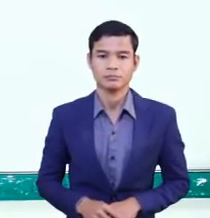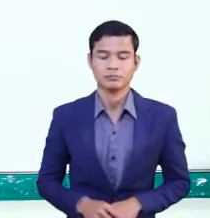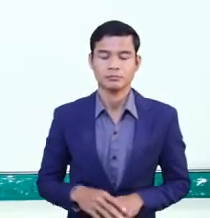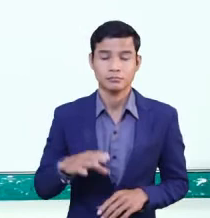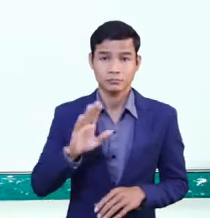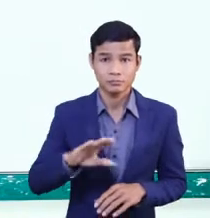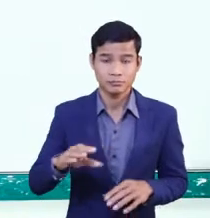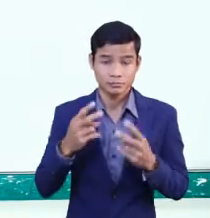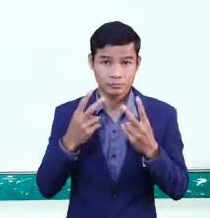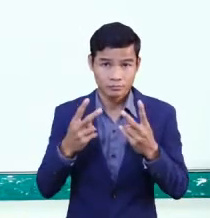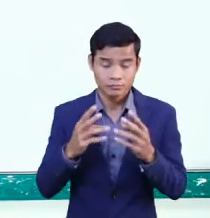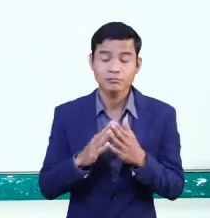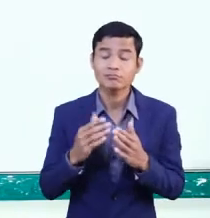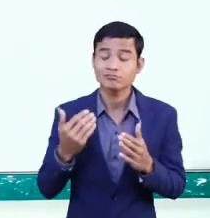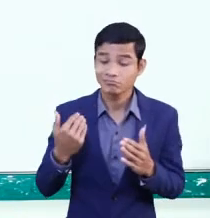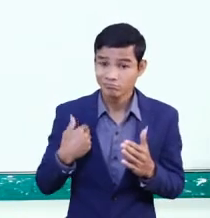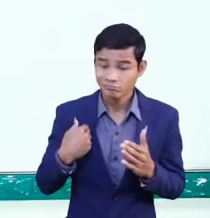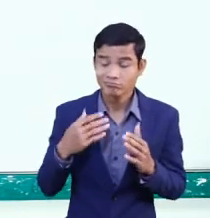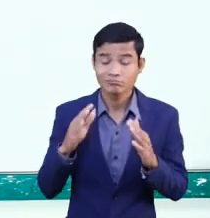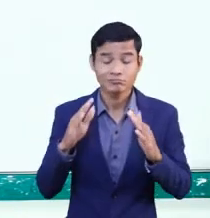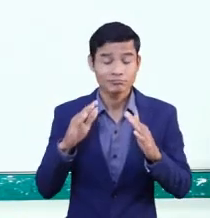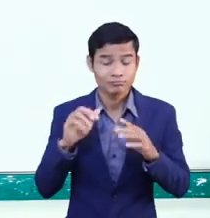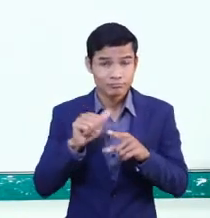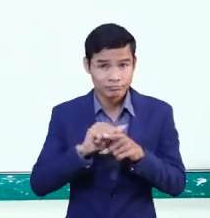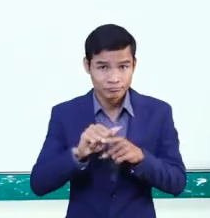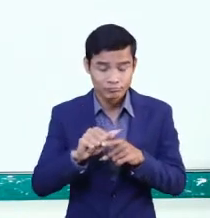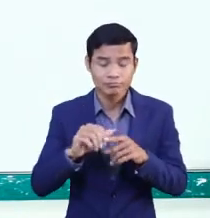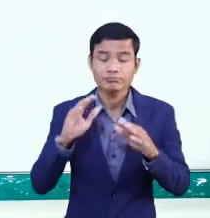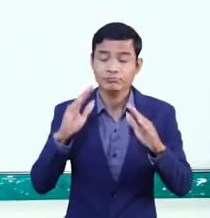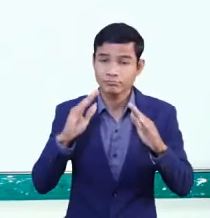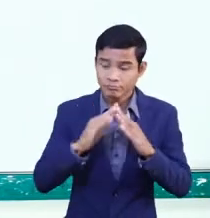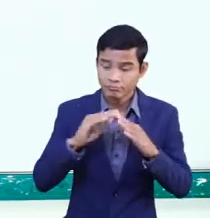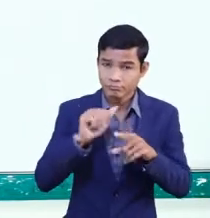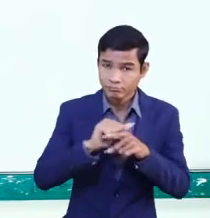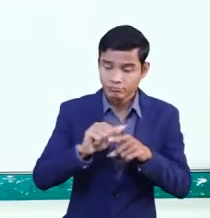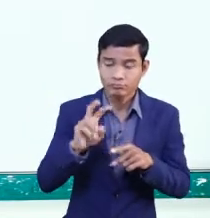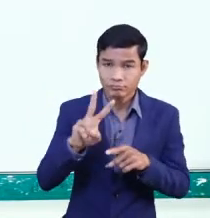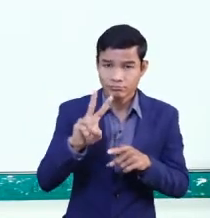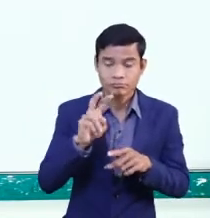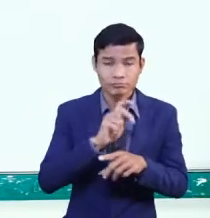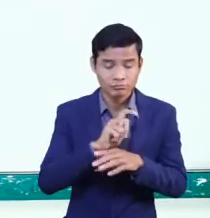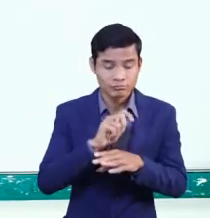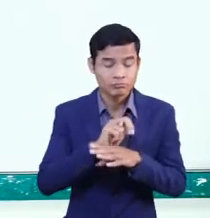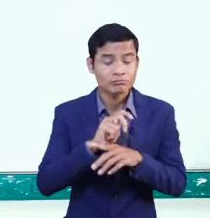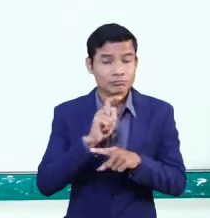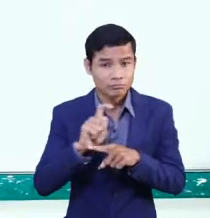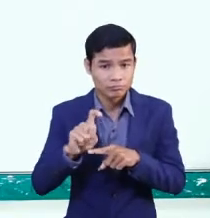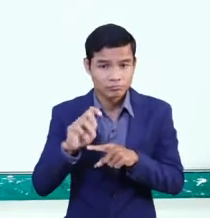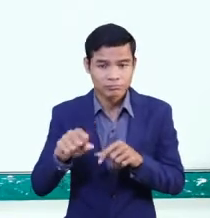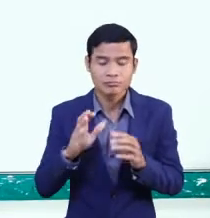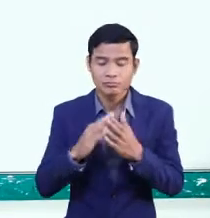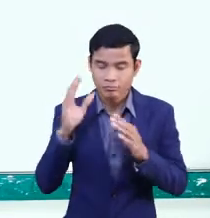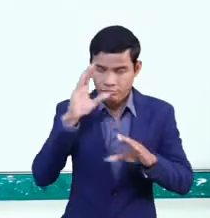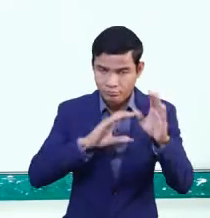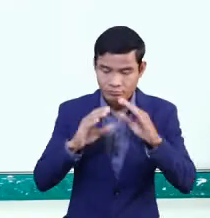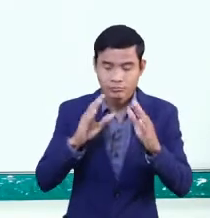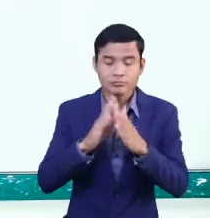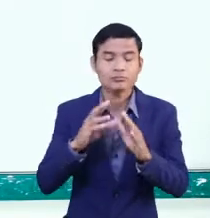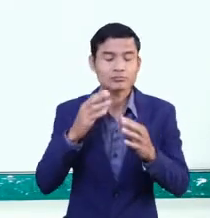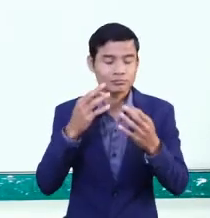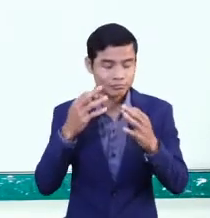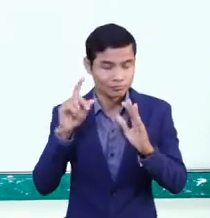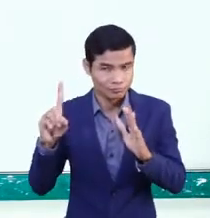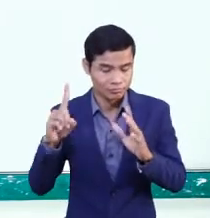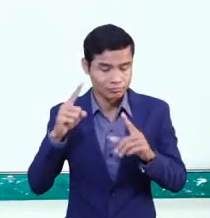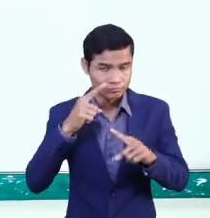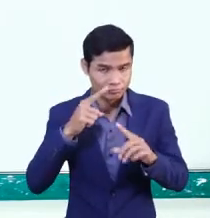gặp ta con chà lùm hạt cái kẹp tiếp này cứ miến chà chùm nó bị tông nè chà cho rộp họ đọa thằng kháu mà bán tầm trời nhưng chẳng này cổ